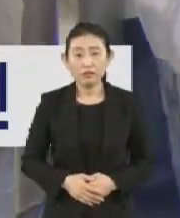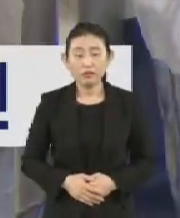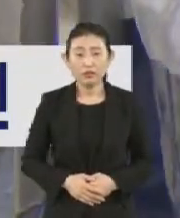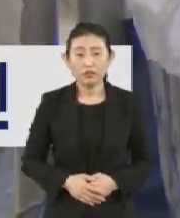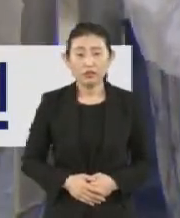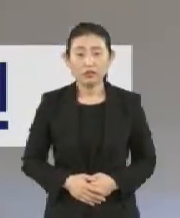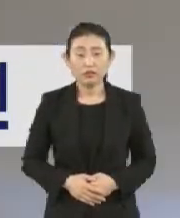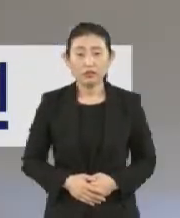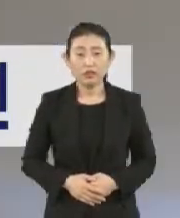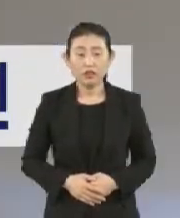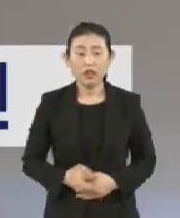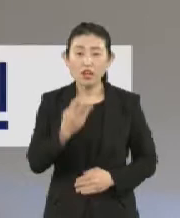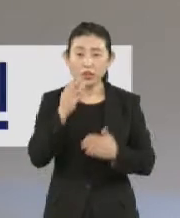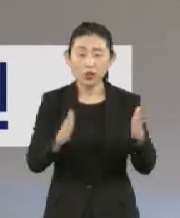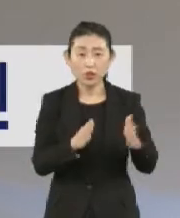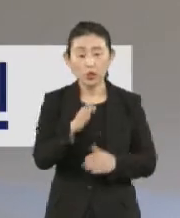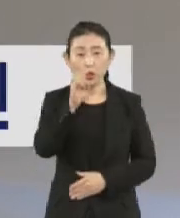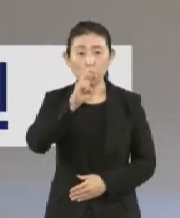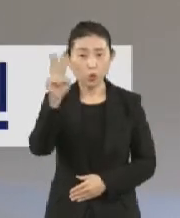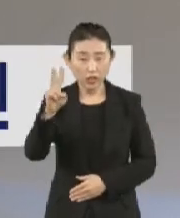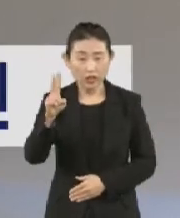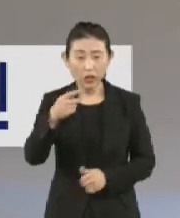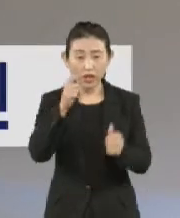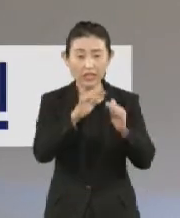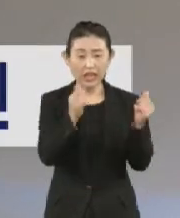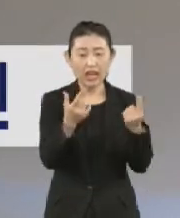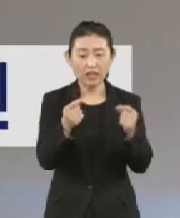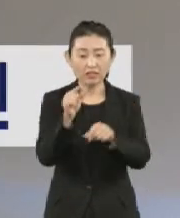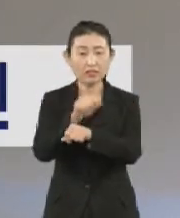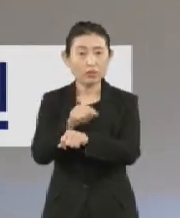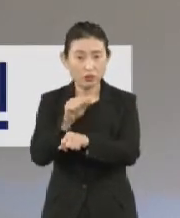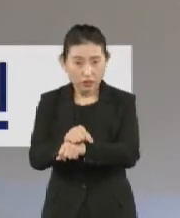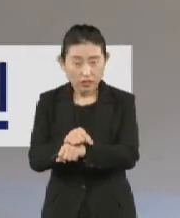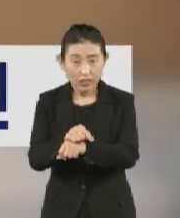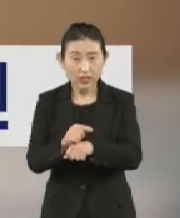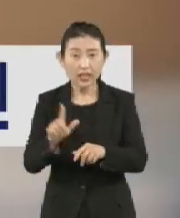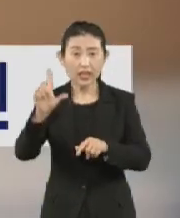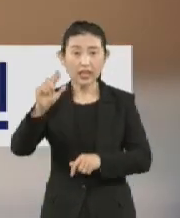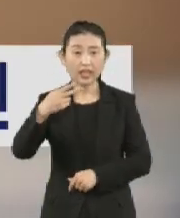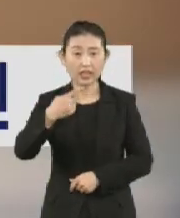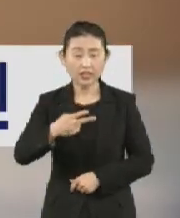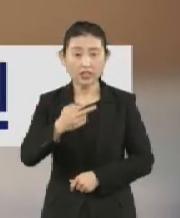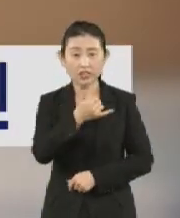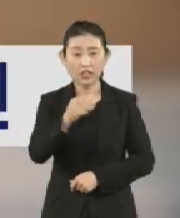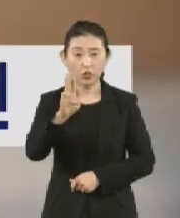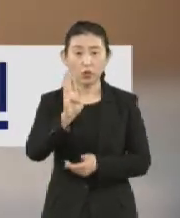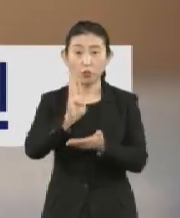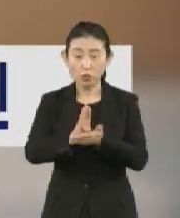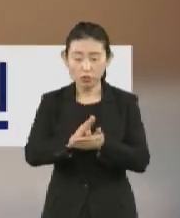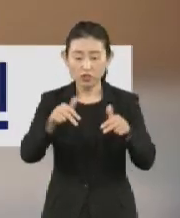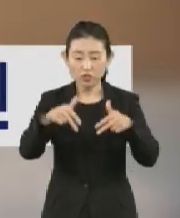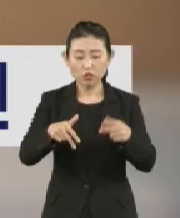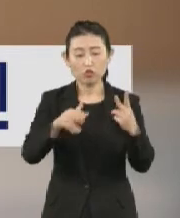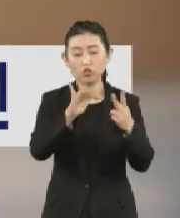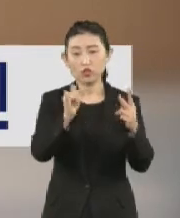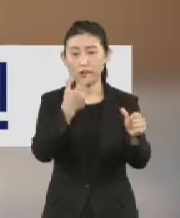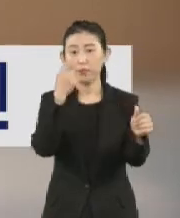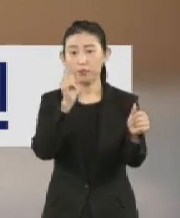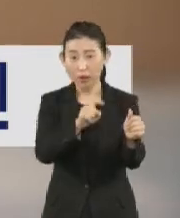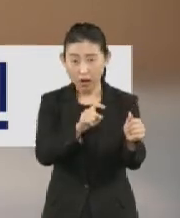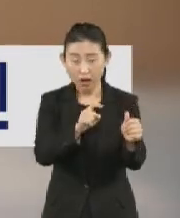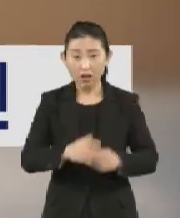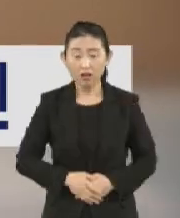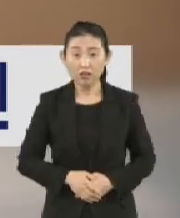따르면 전날 경기 용인 거주 확진 자와 같은 사무실에 근무하는 lh 최종 특별 본부 직원 2명이 확진된